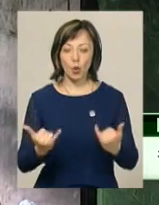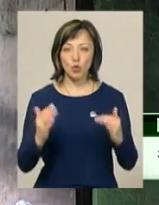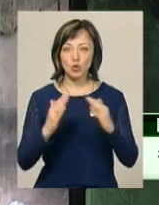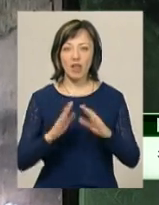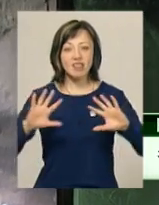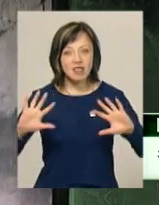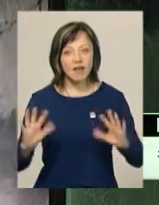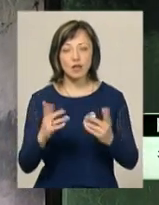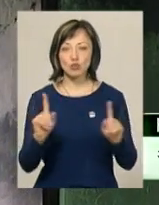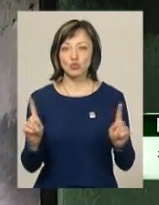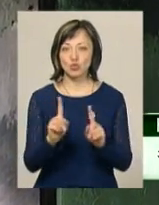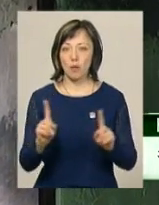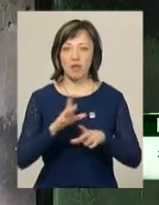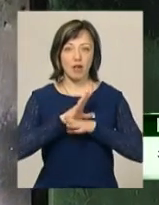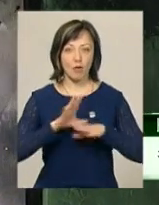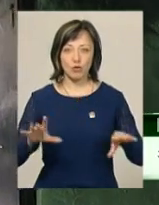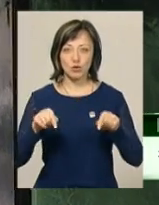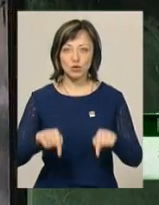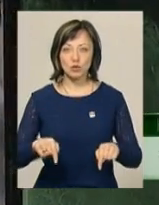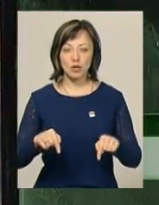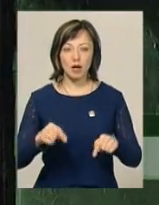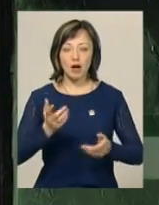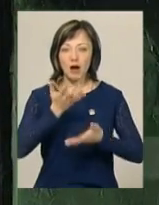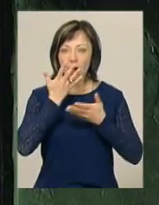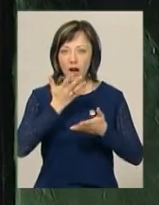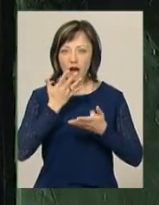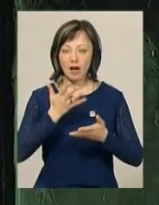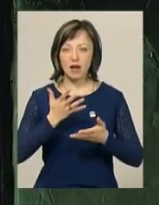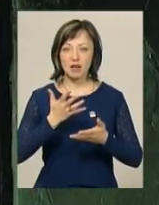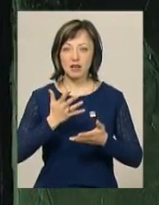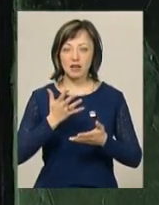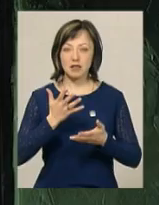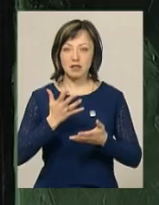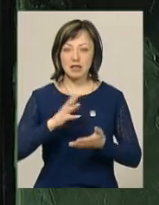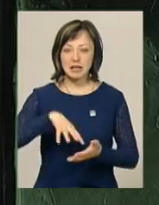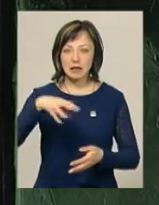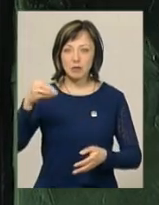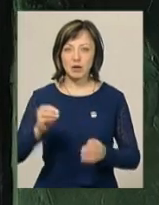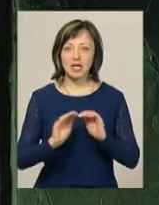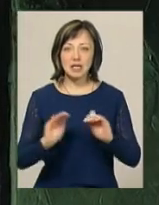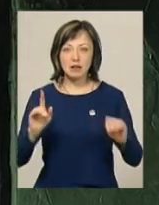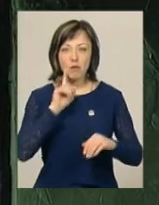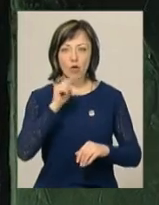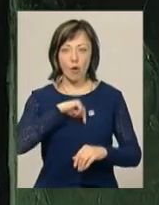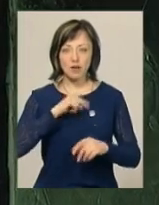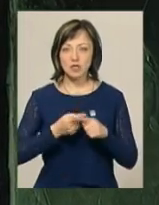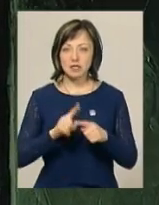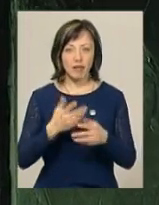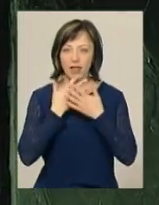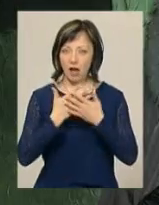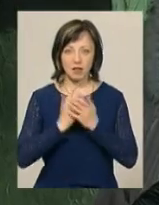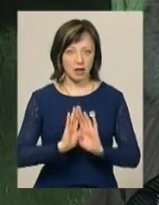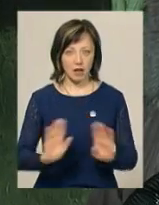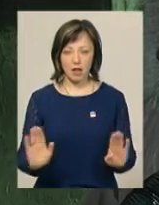всякий випадок, щоб не було тут гарі, диму. Діти, молодий організм, щоб цим вони не